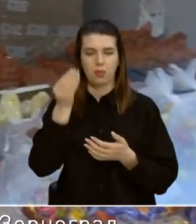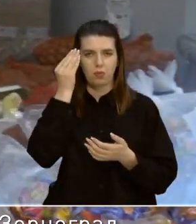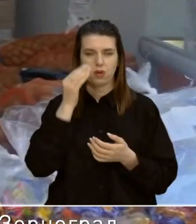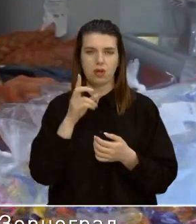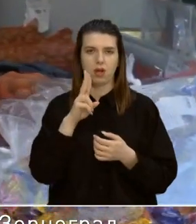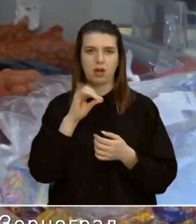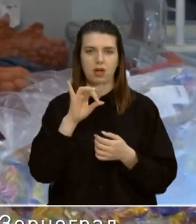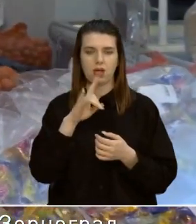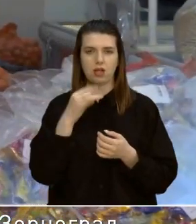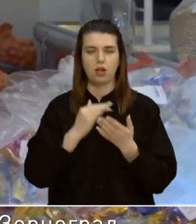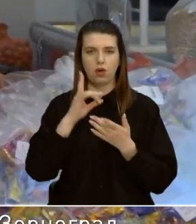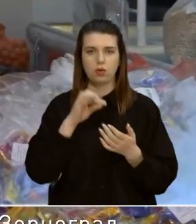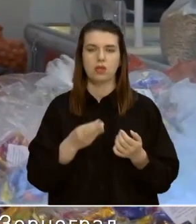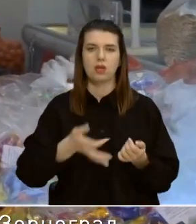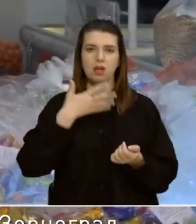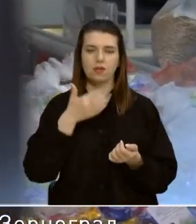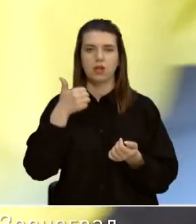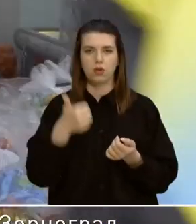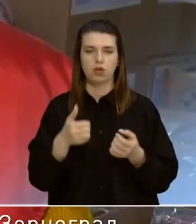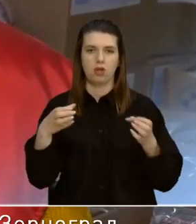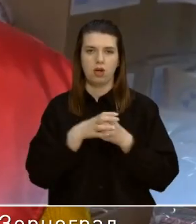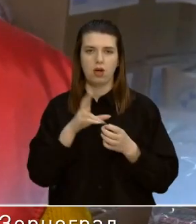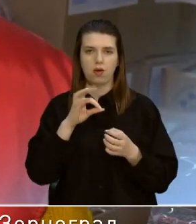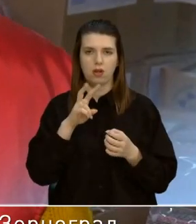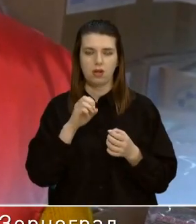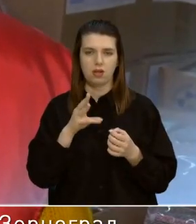предполагает карьерный рост. Нравится, хороший коллектив,